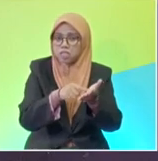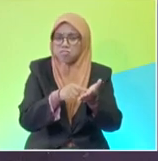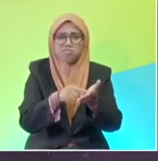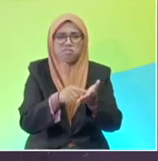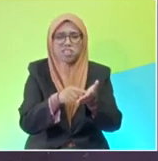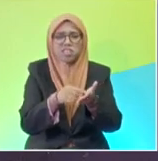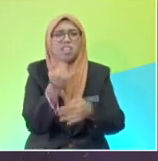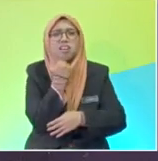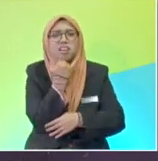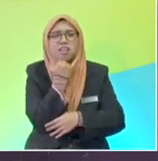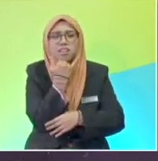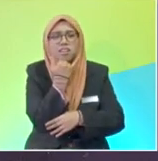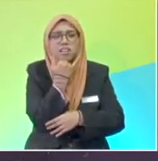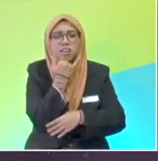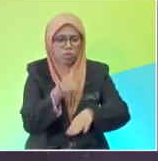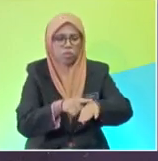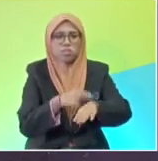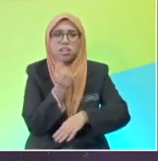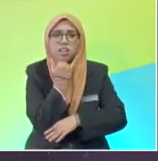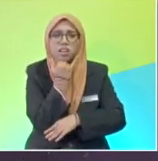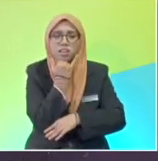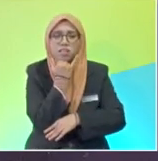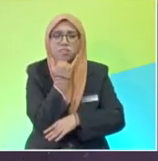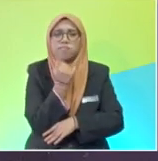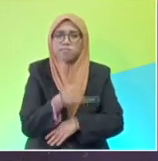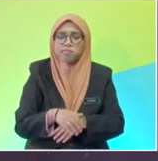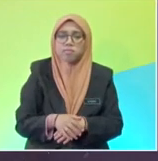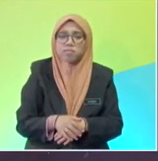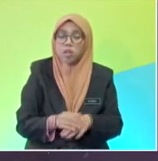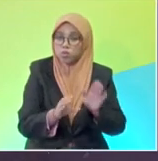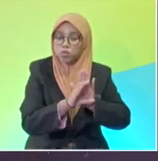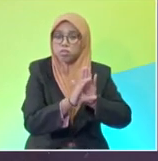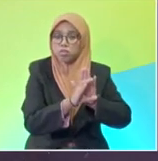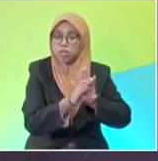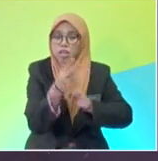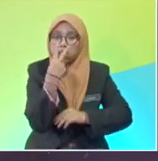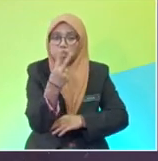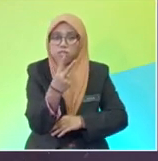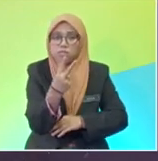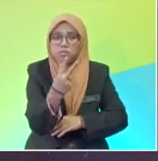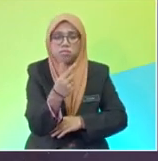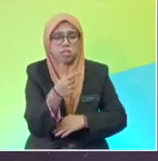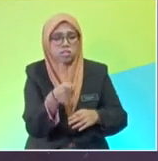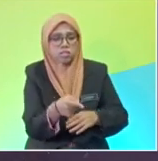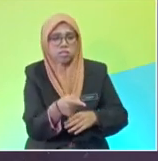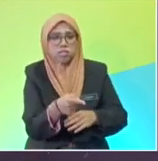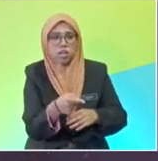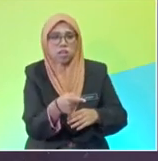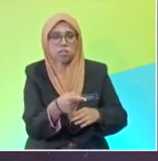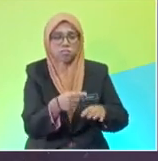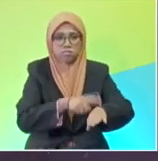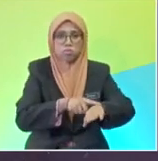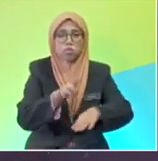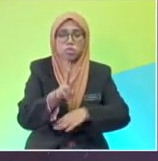betul. Tak betul? Ya, waktu dia salah. Ya ke cikgu? Sebagai contoh kan, bila kita tengok yang ni dia kata pukul 2.